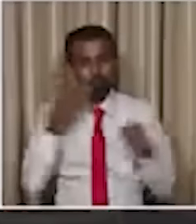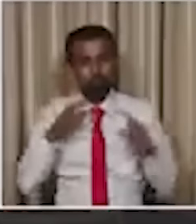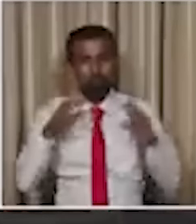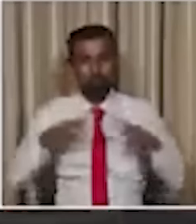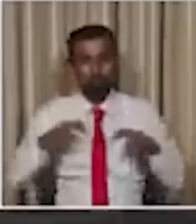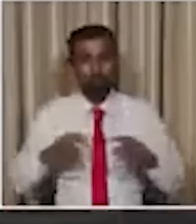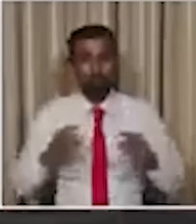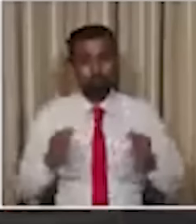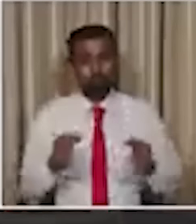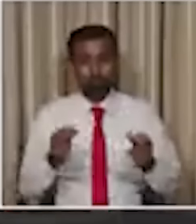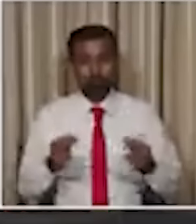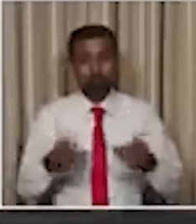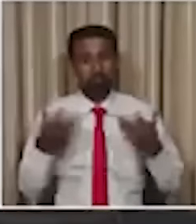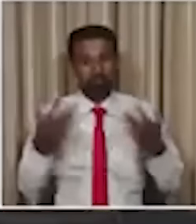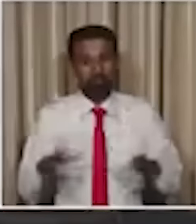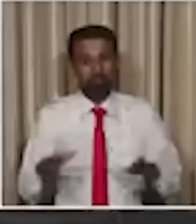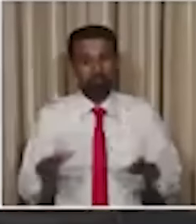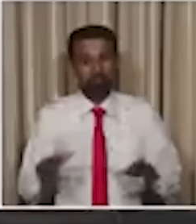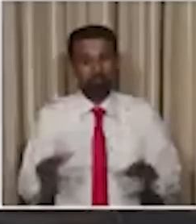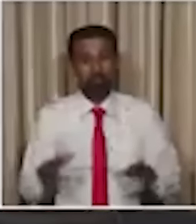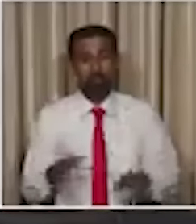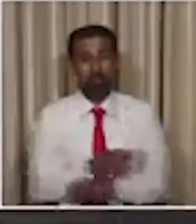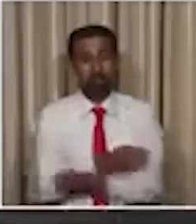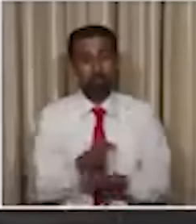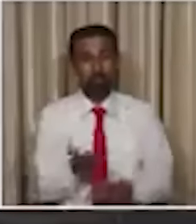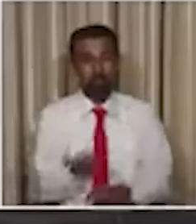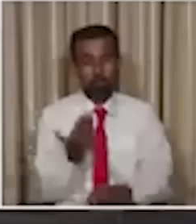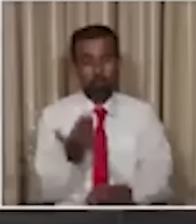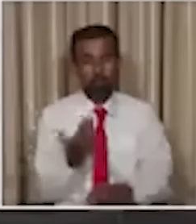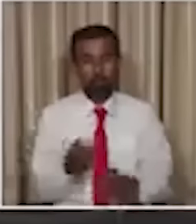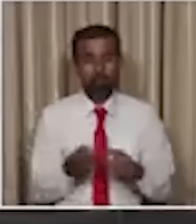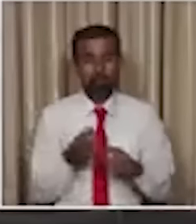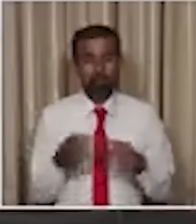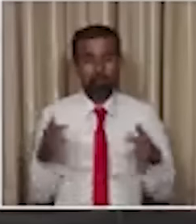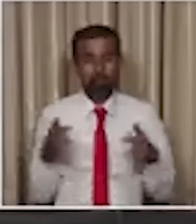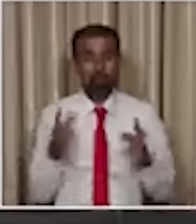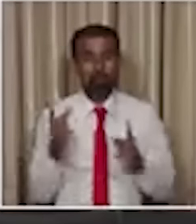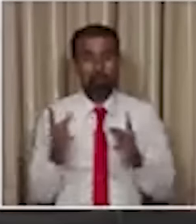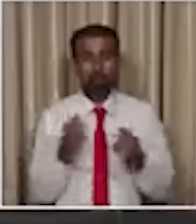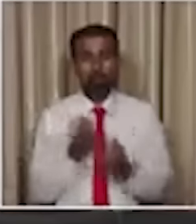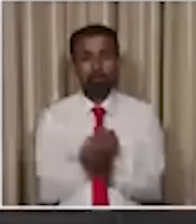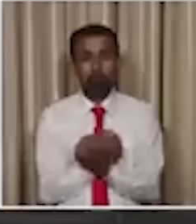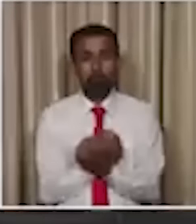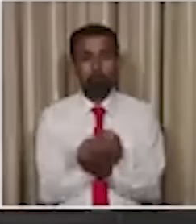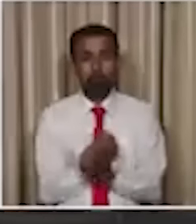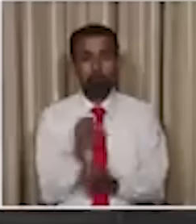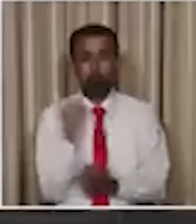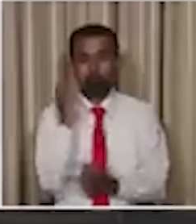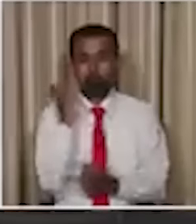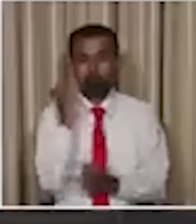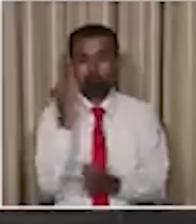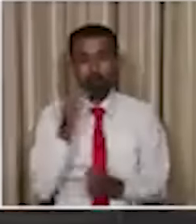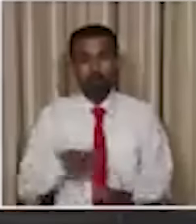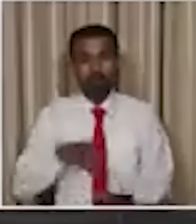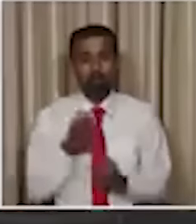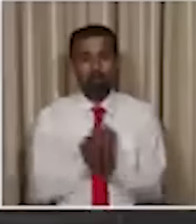කටයුතු කඩිමින් නිමකර අවශ්‍ය පියවර ගන්නා ලෙස අධිවේගී සංචාර කොට්ටාශයේ ස්ථානාධිපති ප්‍රධාන